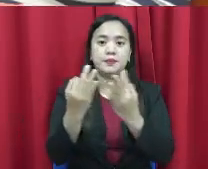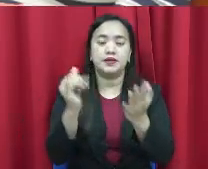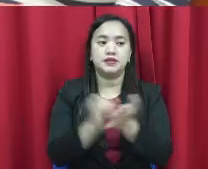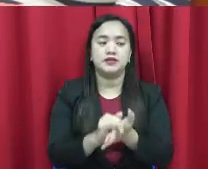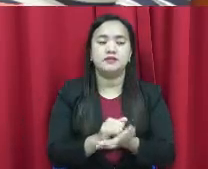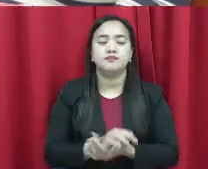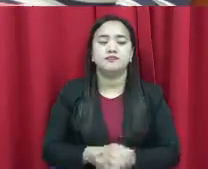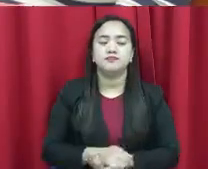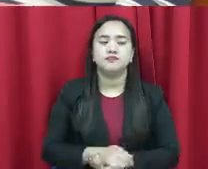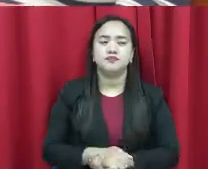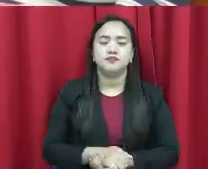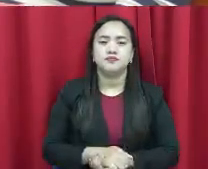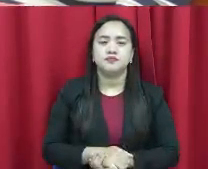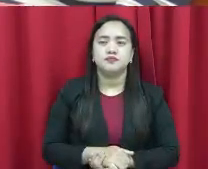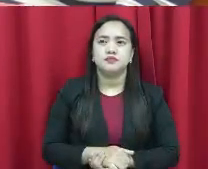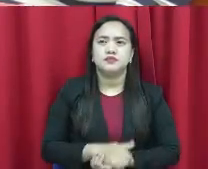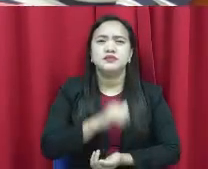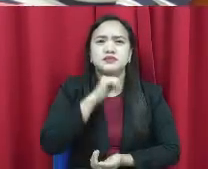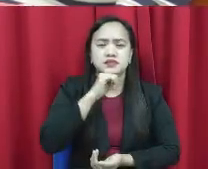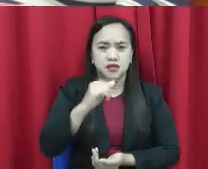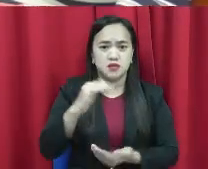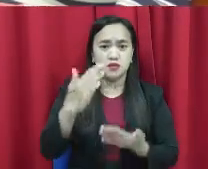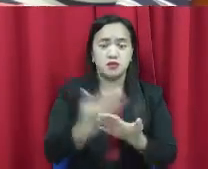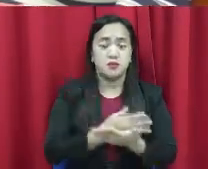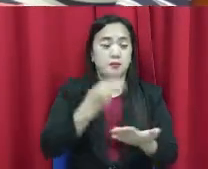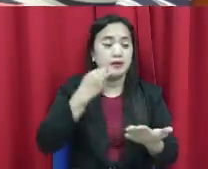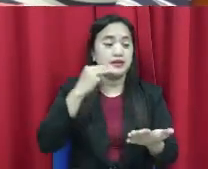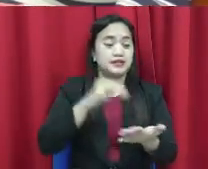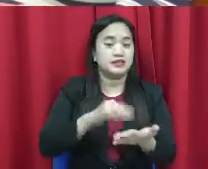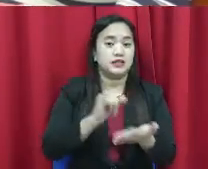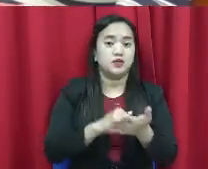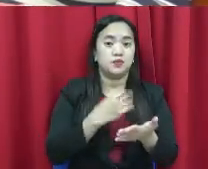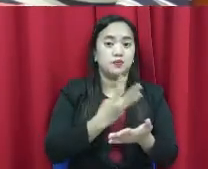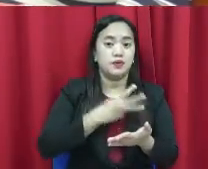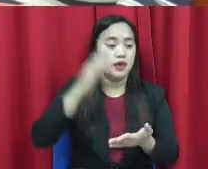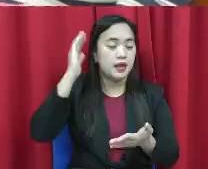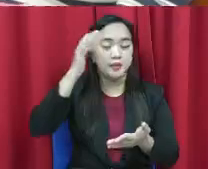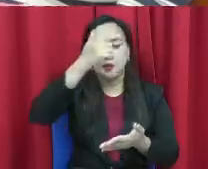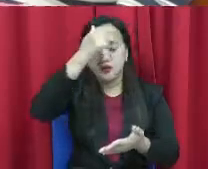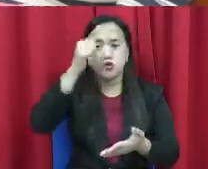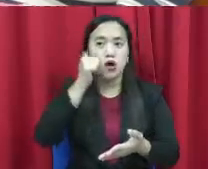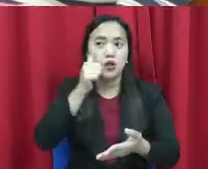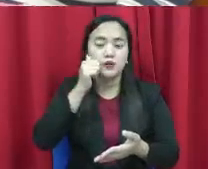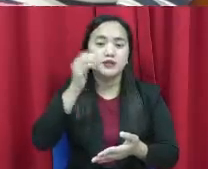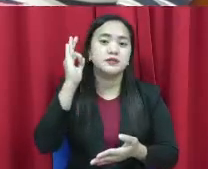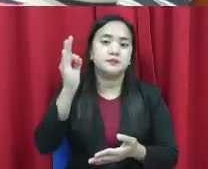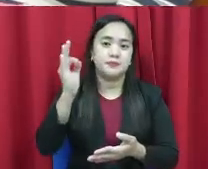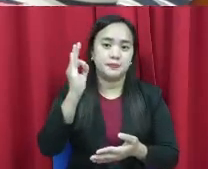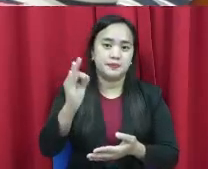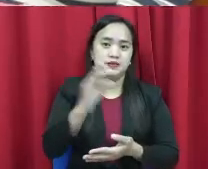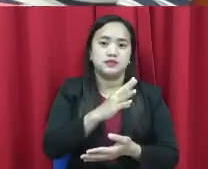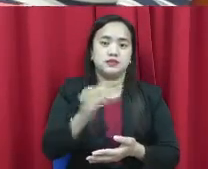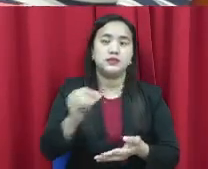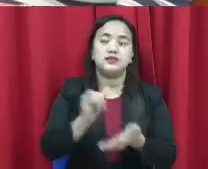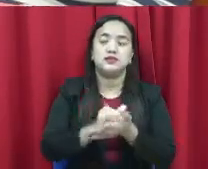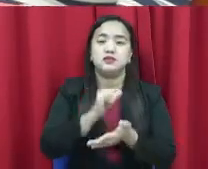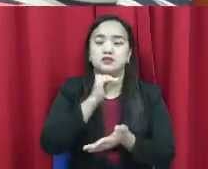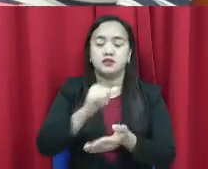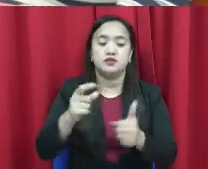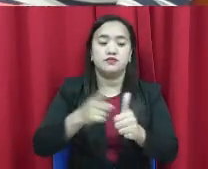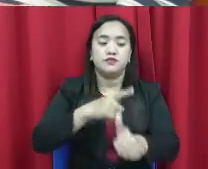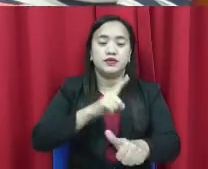saan hindi na po ito bagong mensahi na ating napakinggan sapagkat sinabing ating m Pastor Hindi ito yung unang